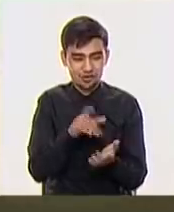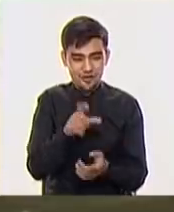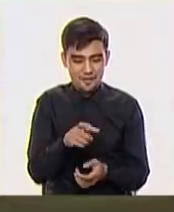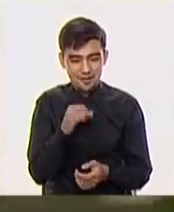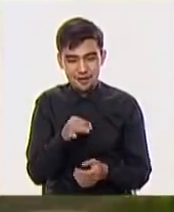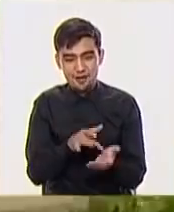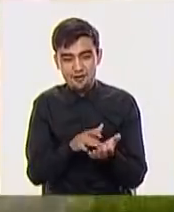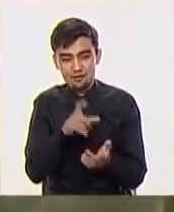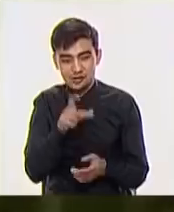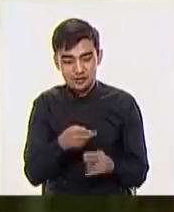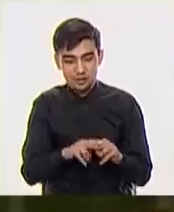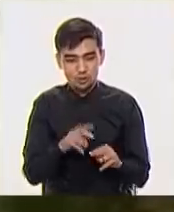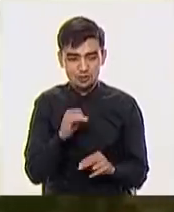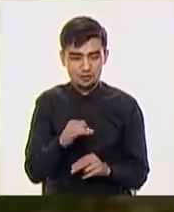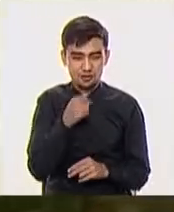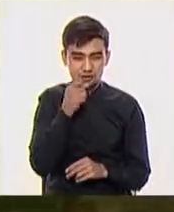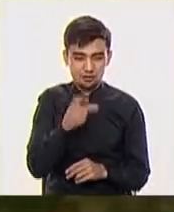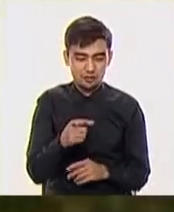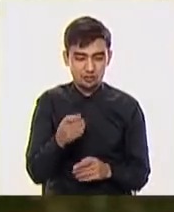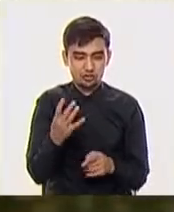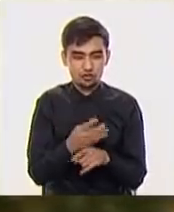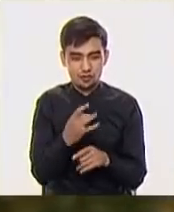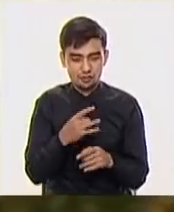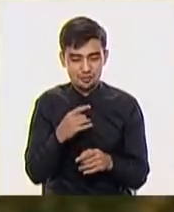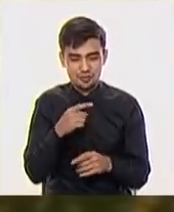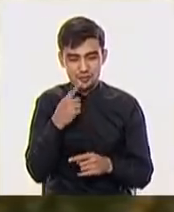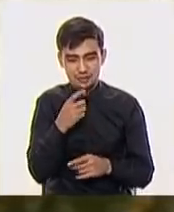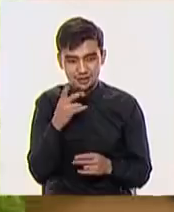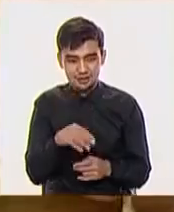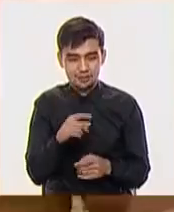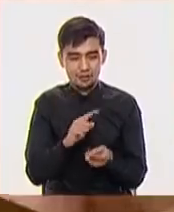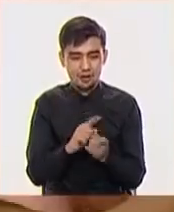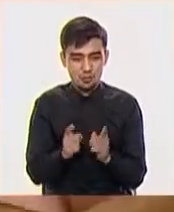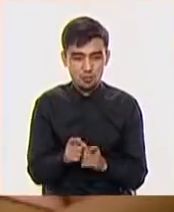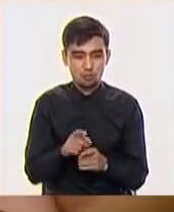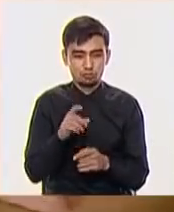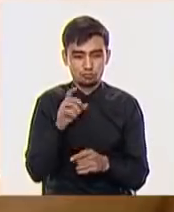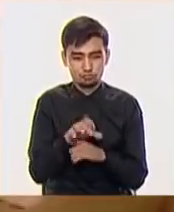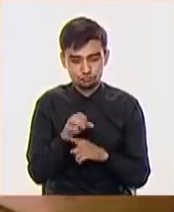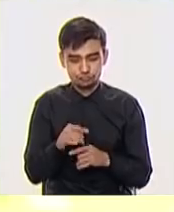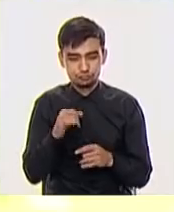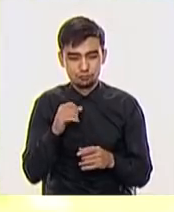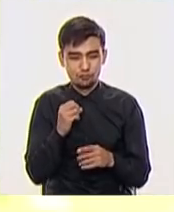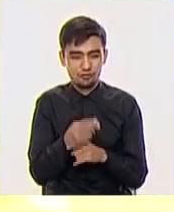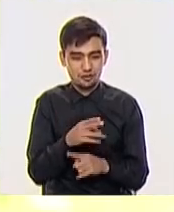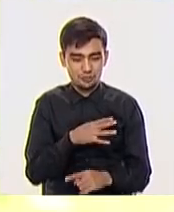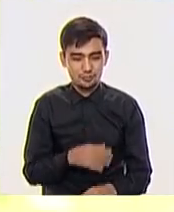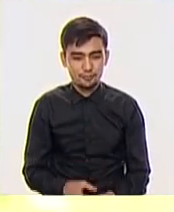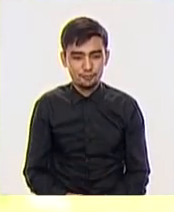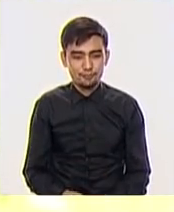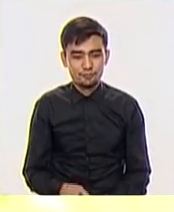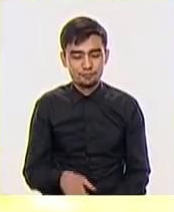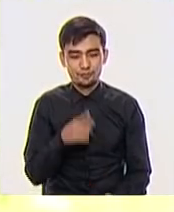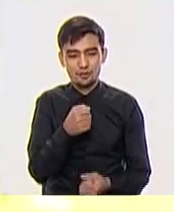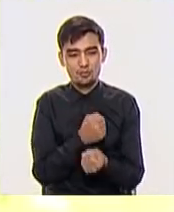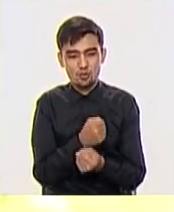Алайда көріпкел әншінің қалауын дөп басып айтпақ түгілі, оны қарғап, сілеп, қуып жіберген. Анжерге барсақ